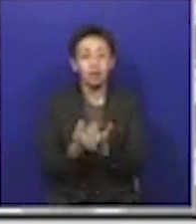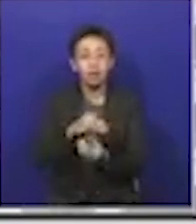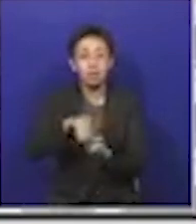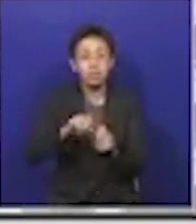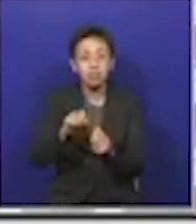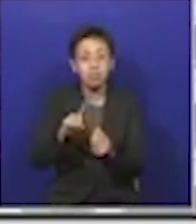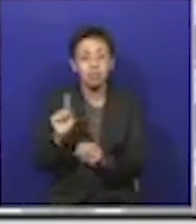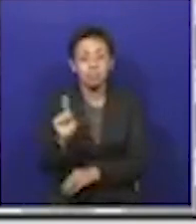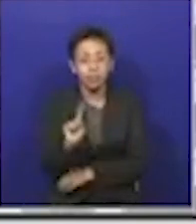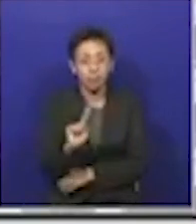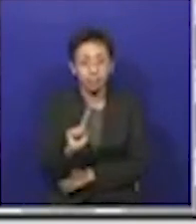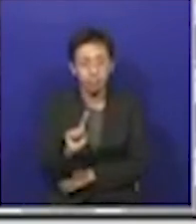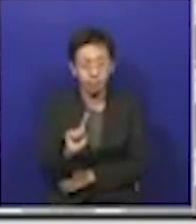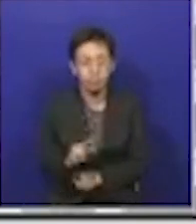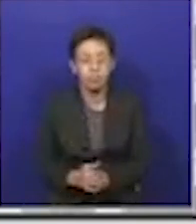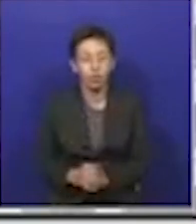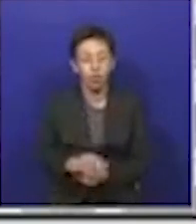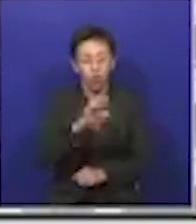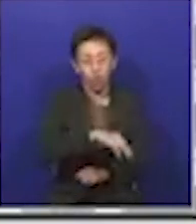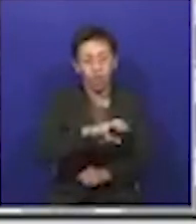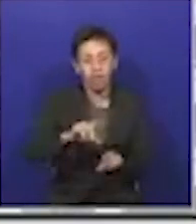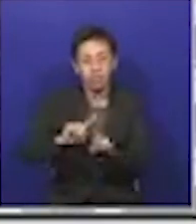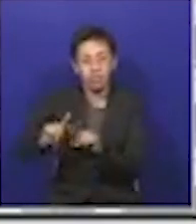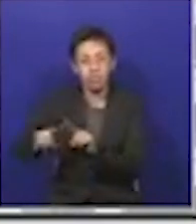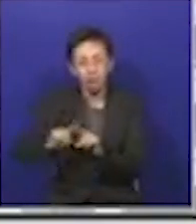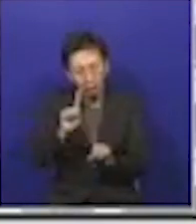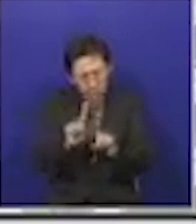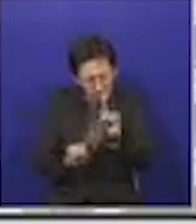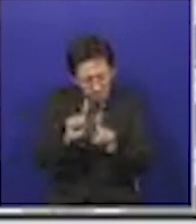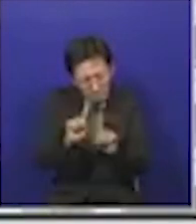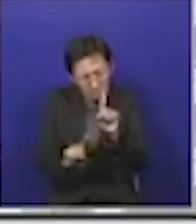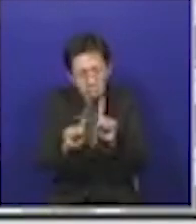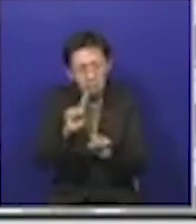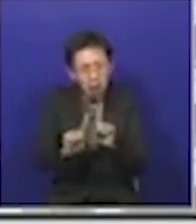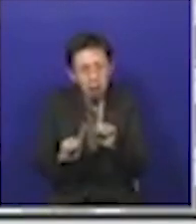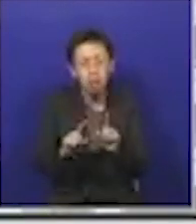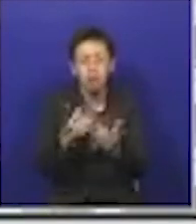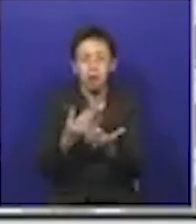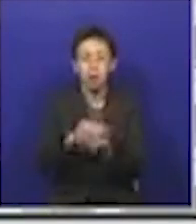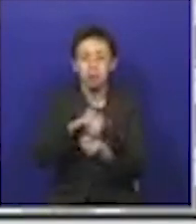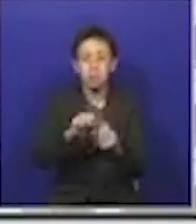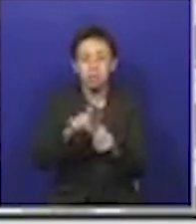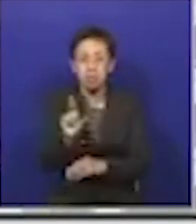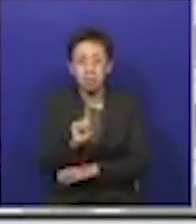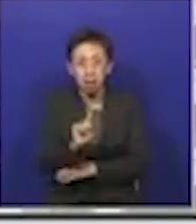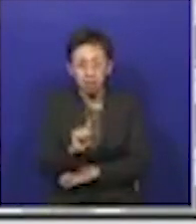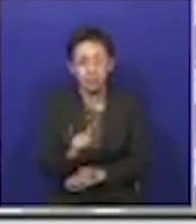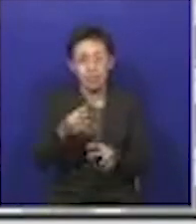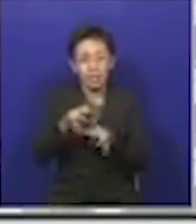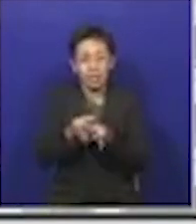ฮะหลายหน่วยงานออกมาพยากรณ์กันเต็มไปหมดธนาคารแห่งประเทศไทยฮ